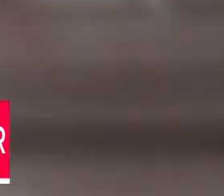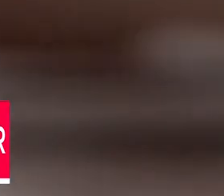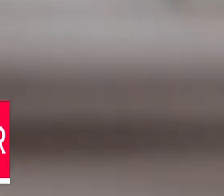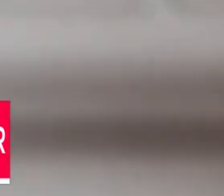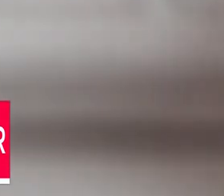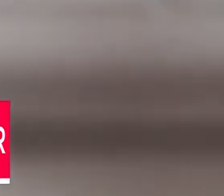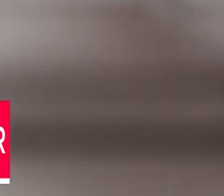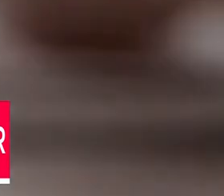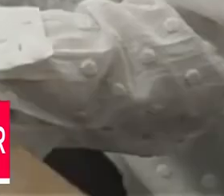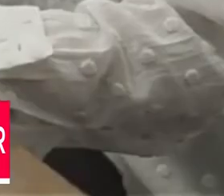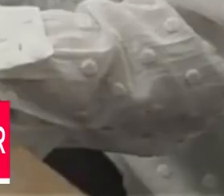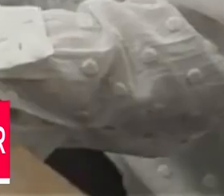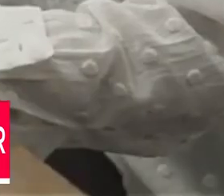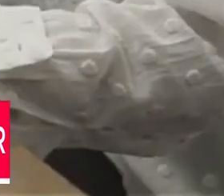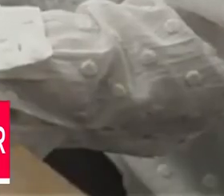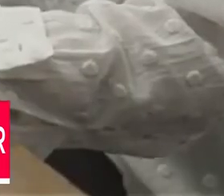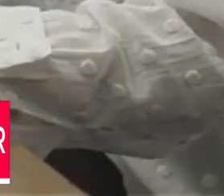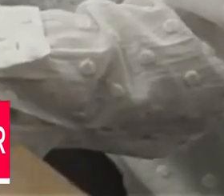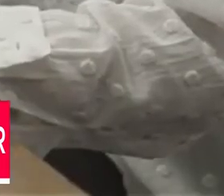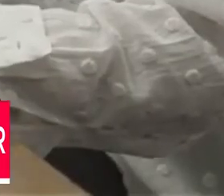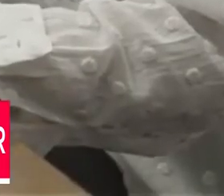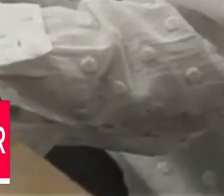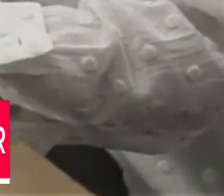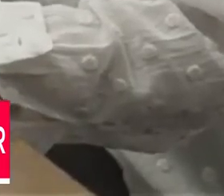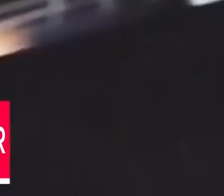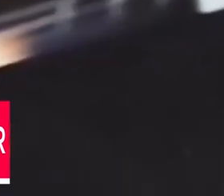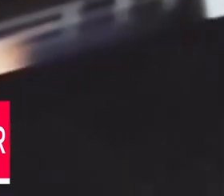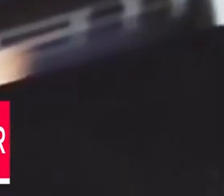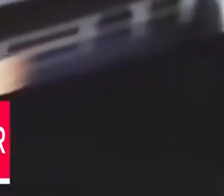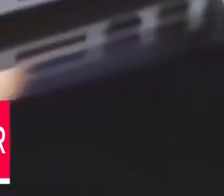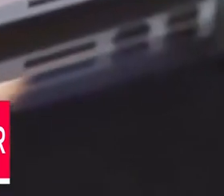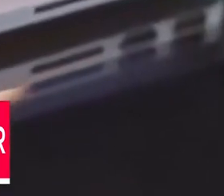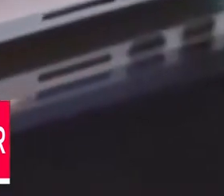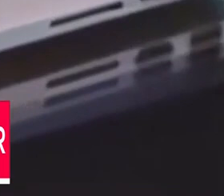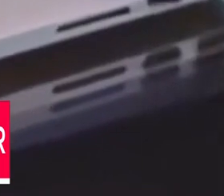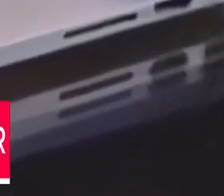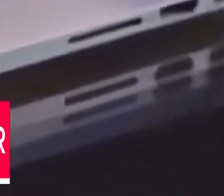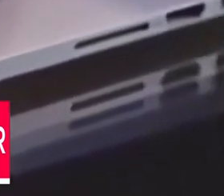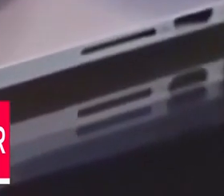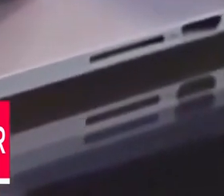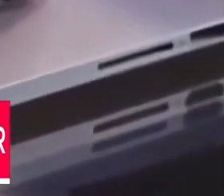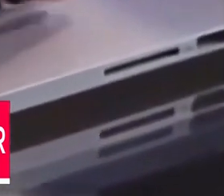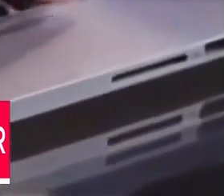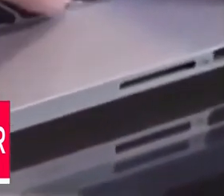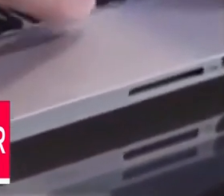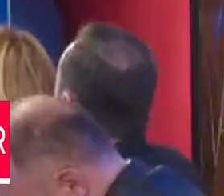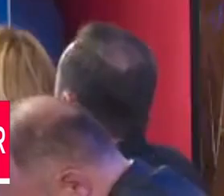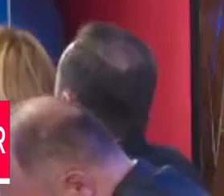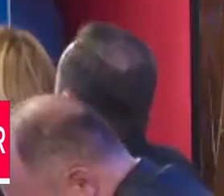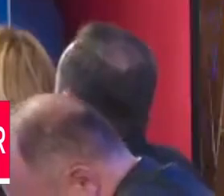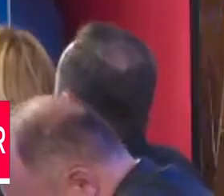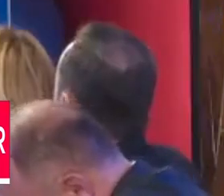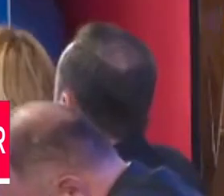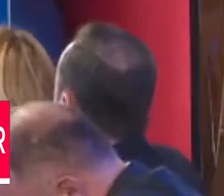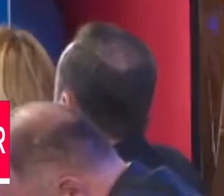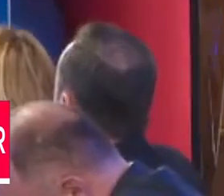captează atât mesajele de pe Facebook, Instagram și Twitter cu tagul Noi Suntem Ion, cât și mesajele lăsate pe pagina de internet dedicată. Românii să